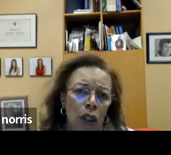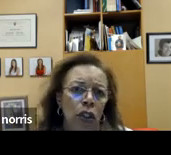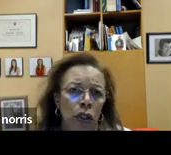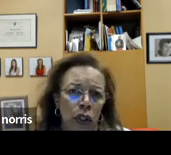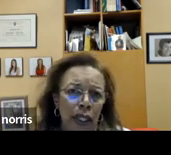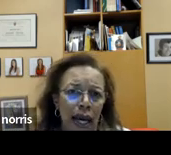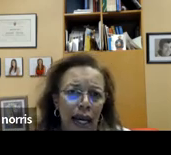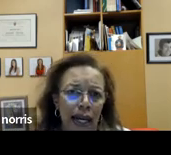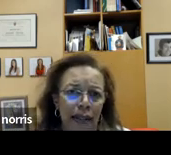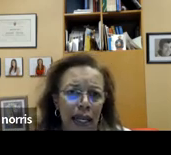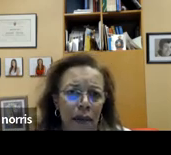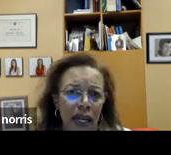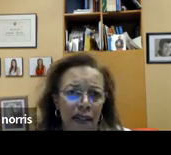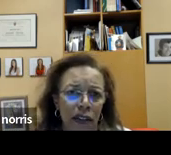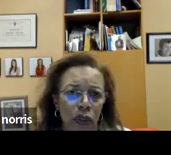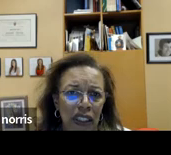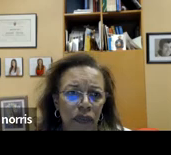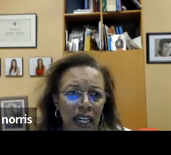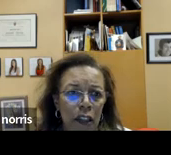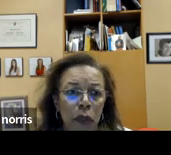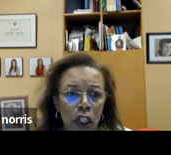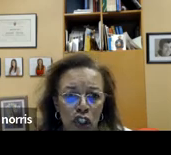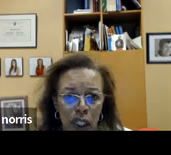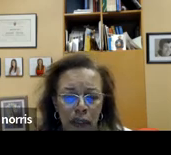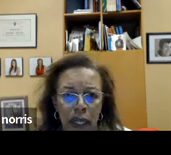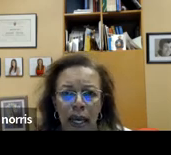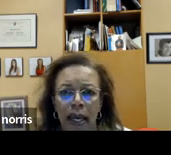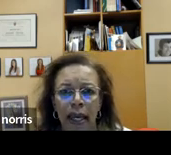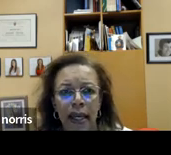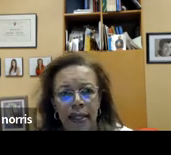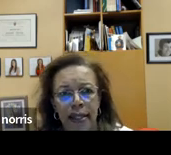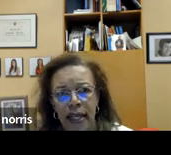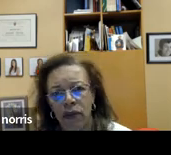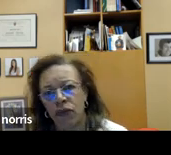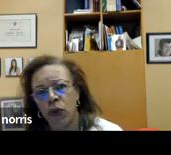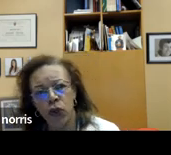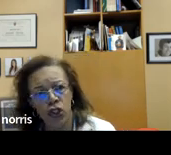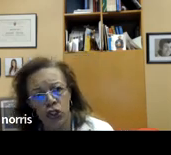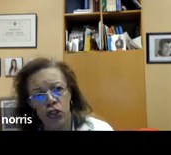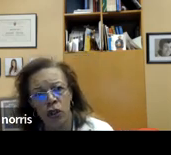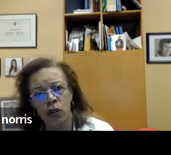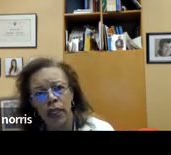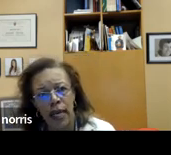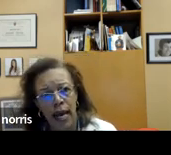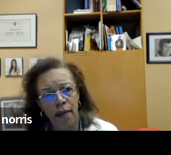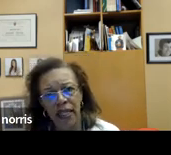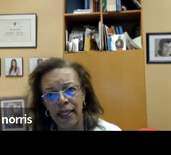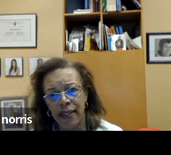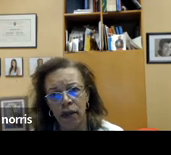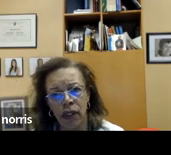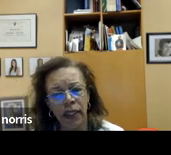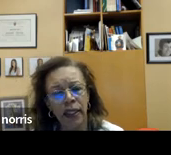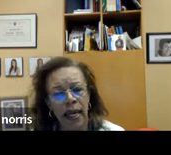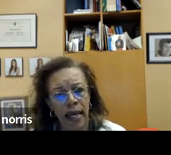notion que la race est basée sur des différences biologiques. Et cette fausse notion a amené